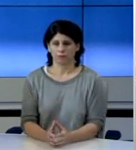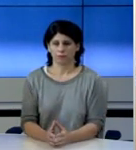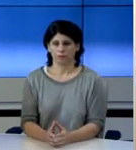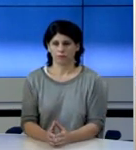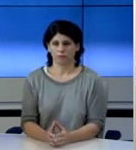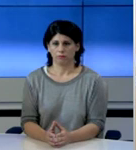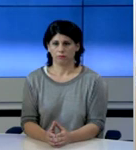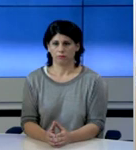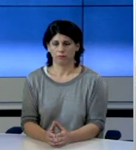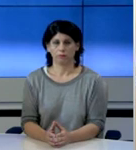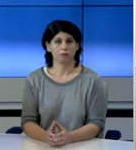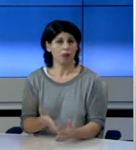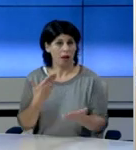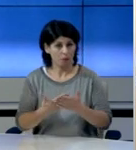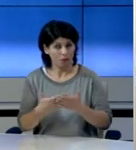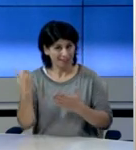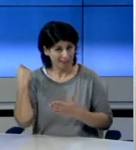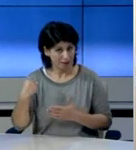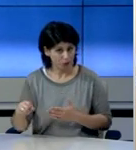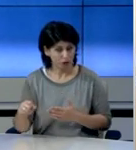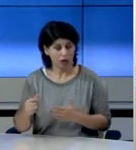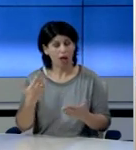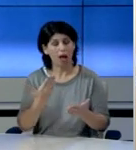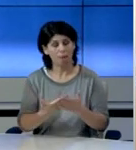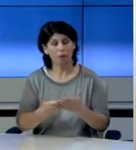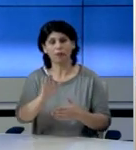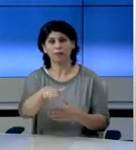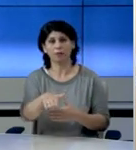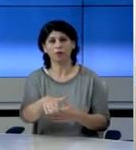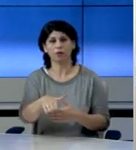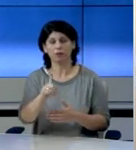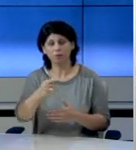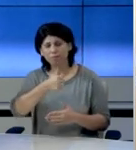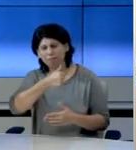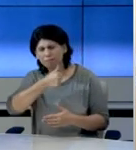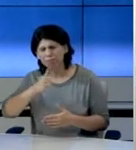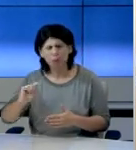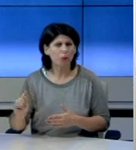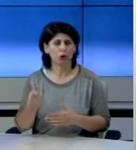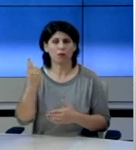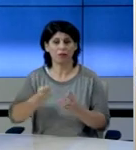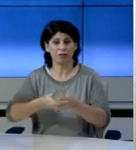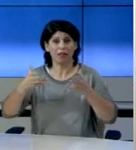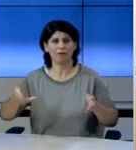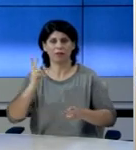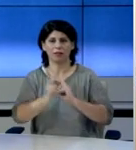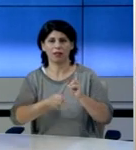Απόδειξη της απαξίωσης είναι και η απουσία. Απόδειξη της απαξίωσης είναι και η πρωτοφανής αυτή διαδικασία διεύρυνσης κατηγορητηρίου.